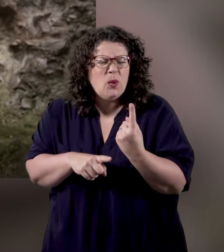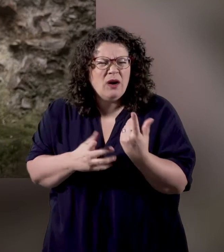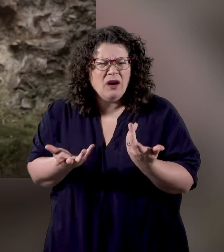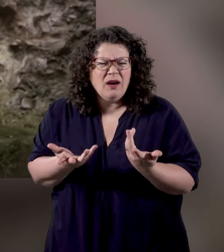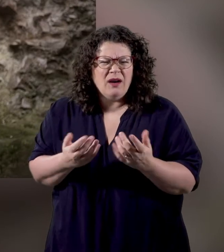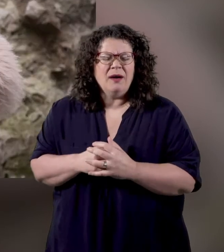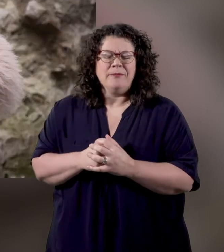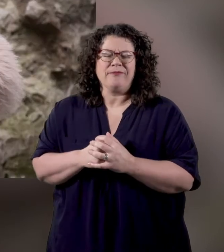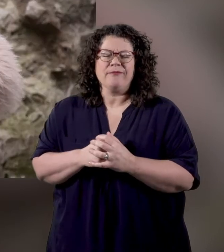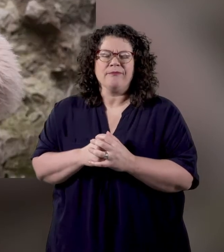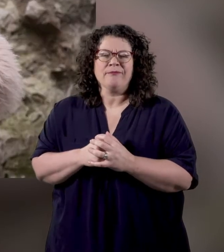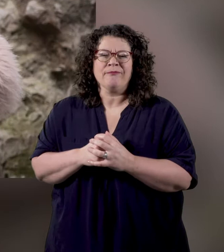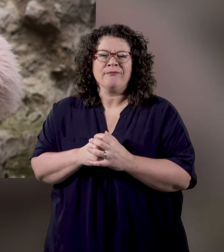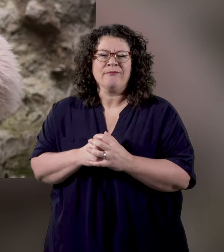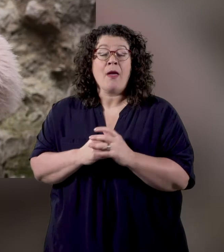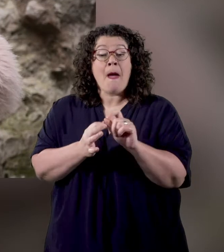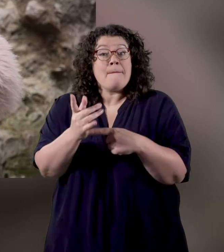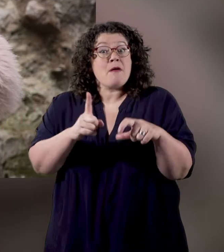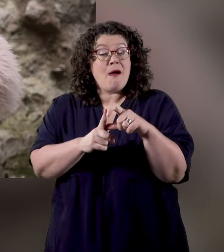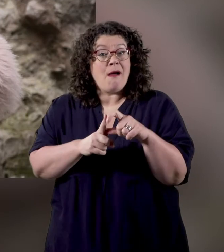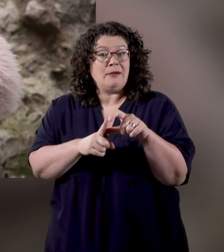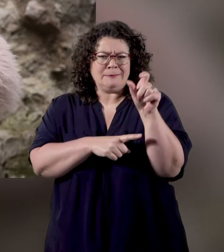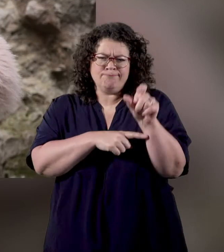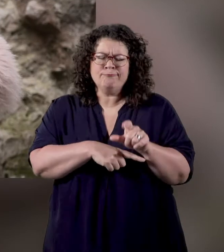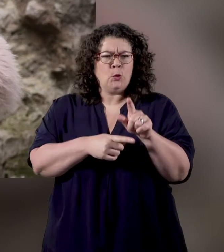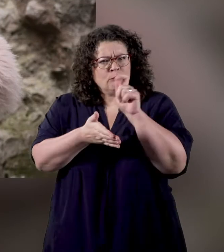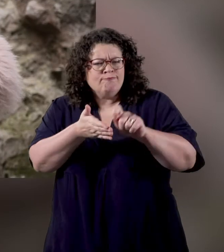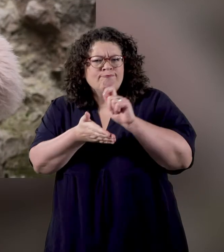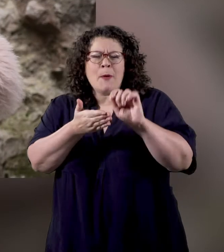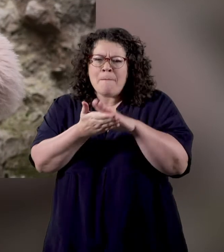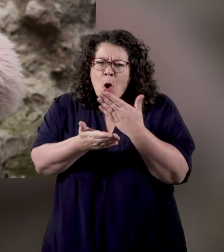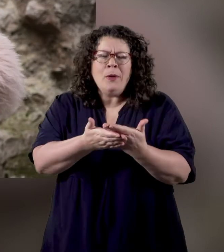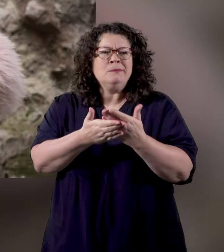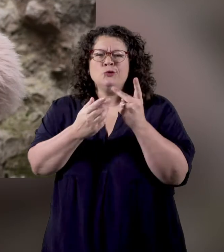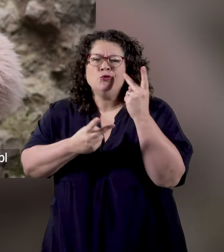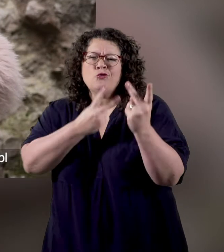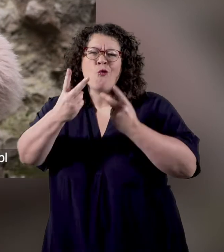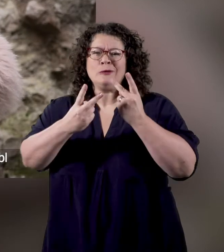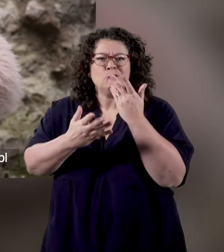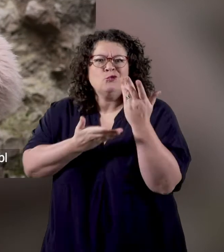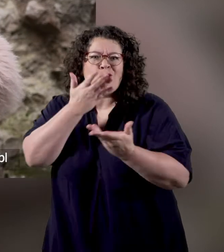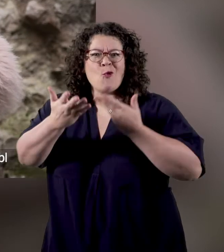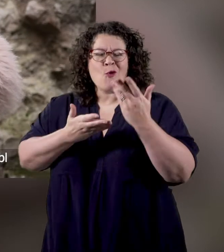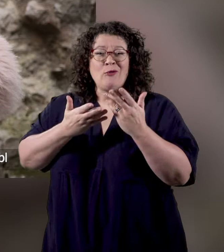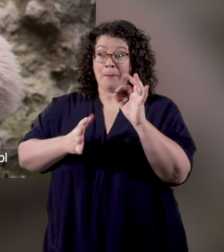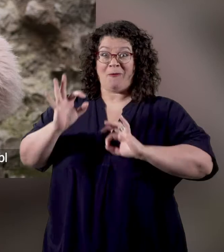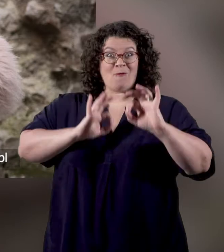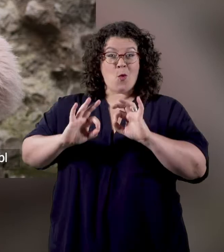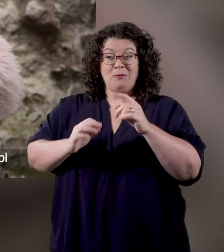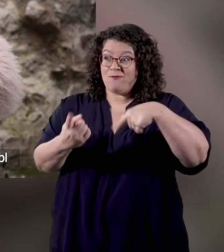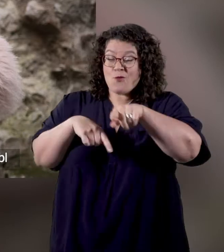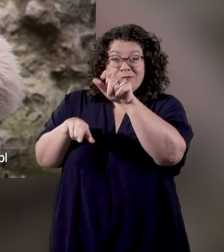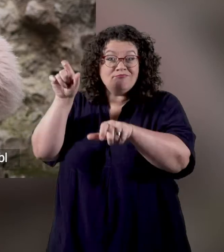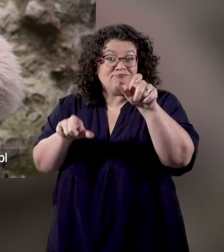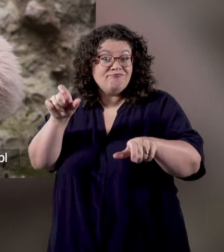bardd. Yn syml, bardd I rywun sydd yn creu barddoniaeth, caneuon neu straeon, ac sydd